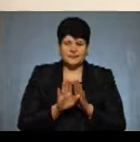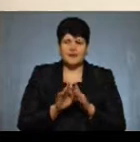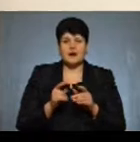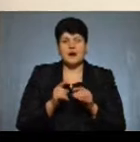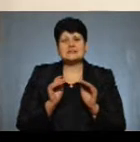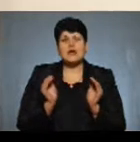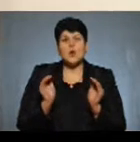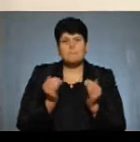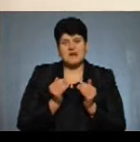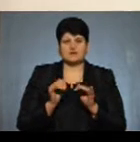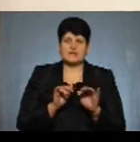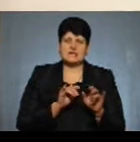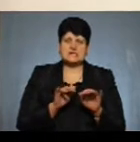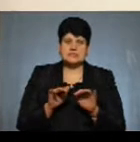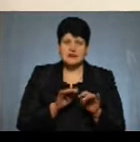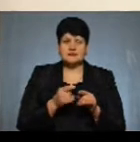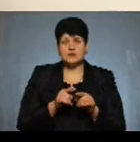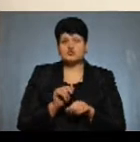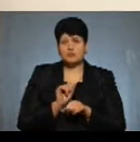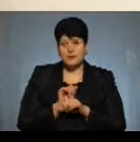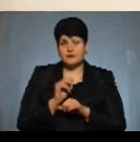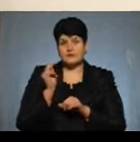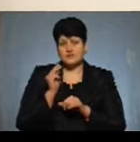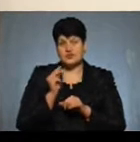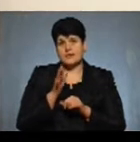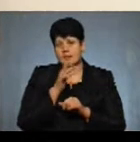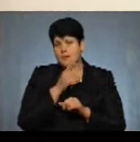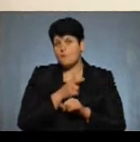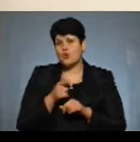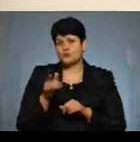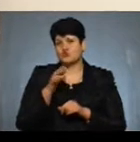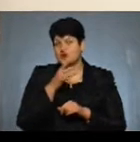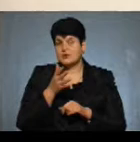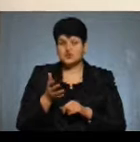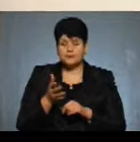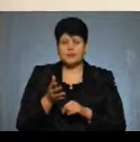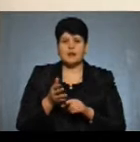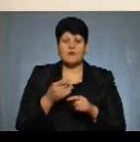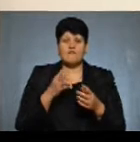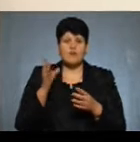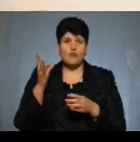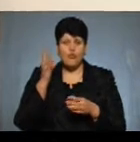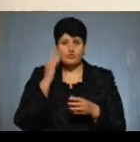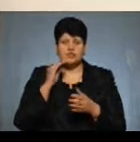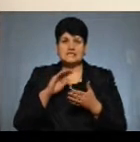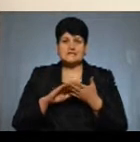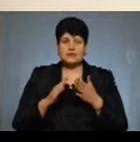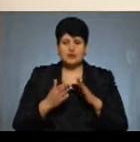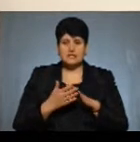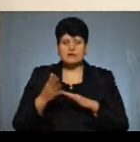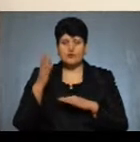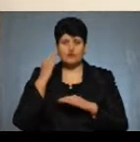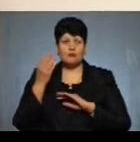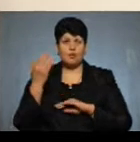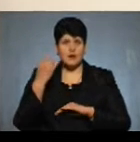призупинення навчального процесу на певний проміжок часу. Ну, враховуючи ситуацію, враховуючи